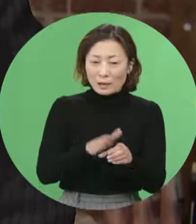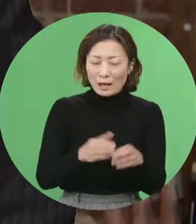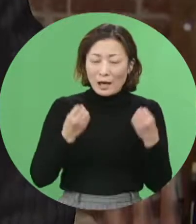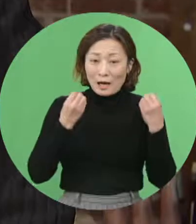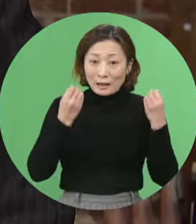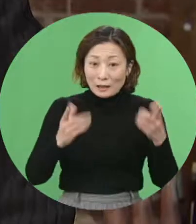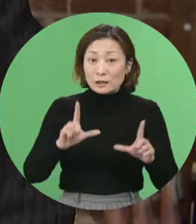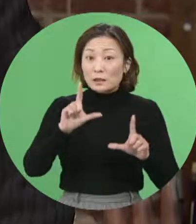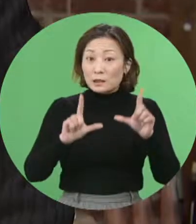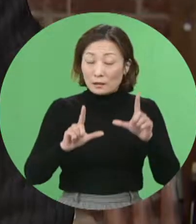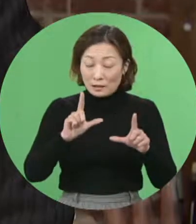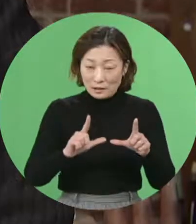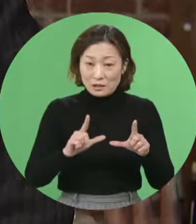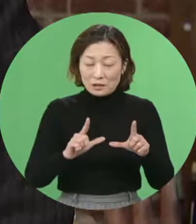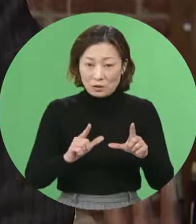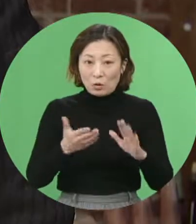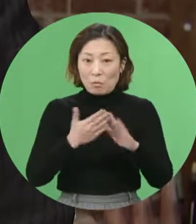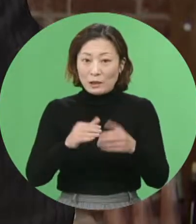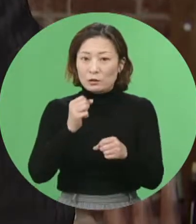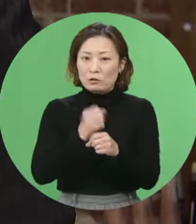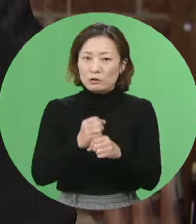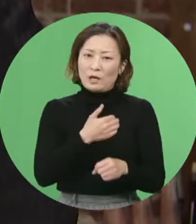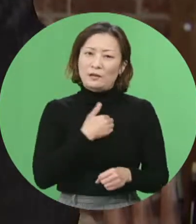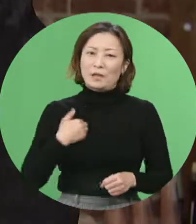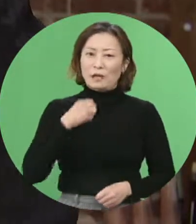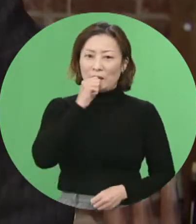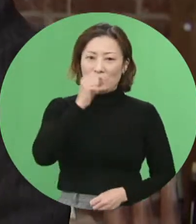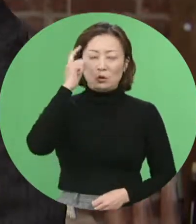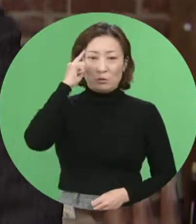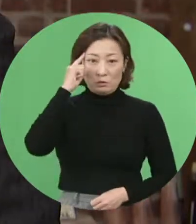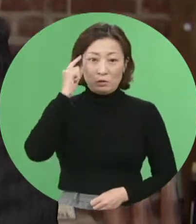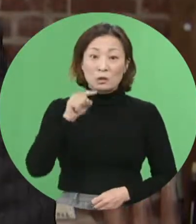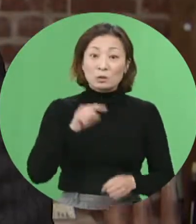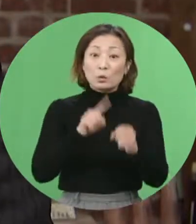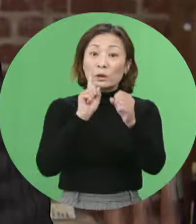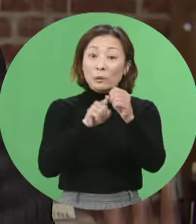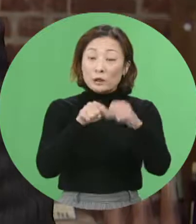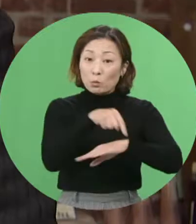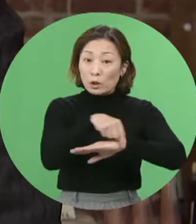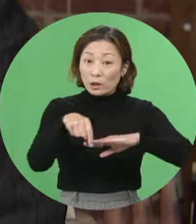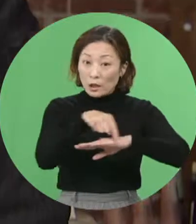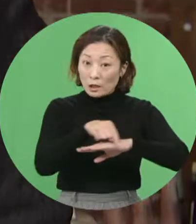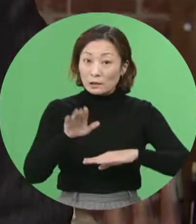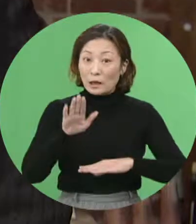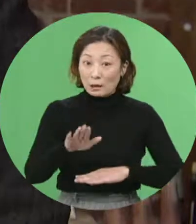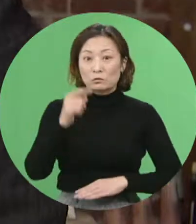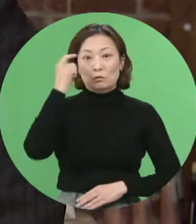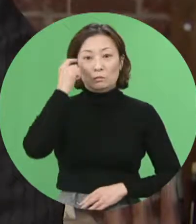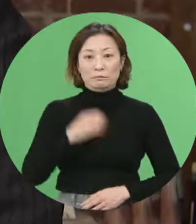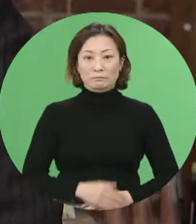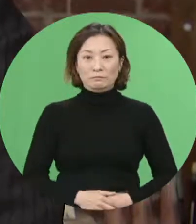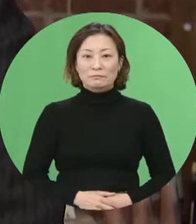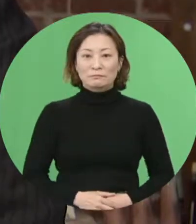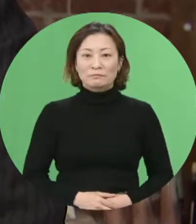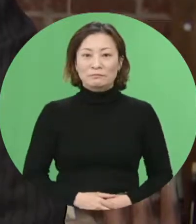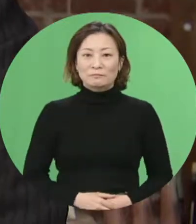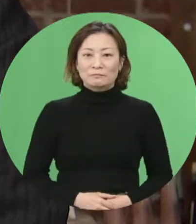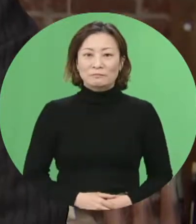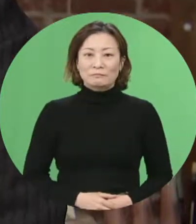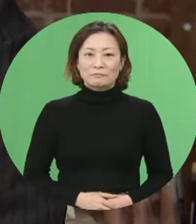の町づくりができたらなというふうに思いますね。その一つとしてその町の未形成計画っていうのがあるというふうに思ってますね。